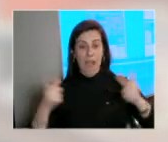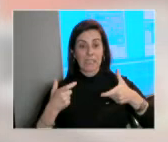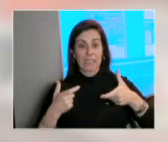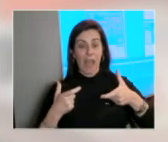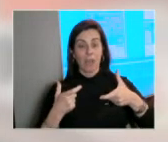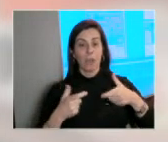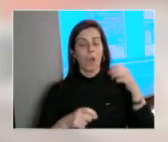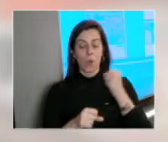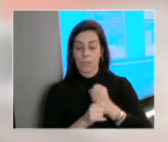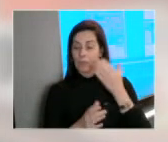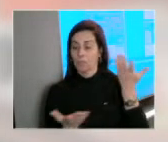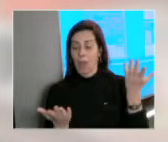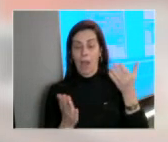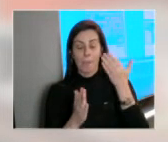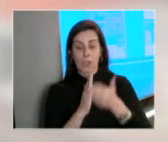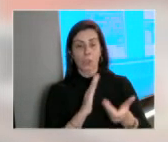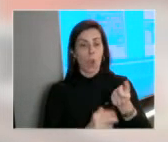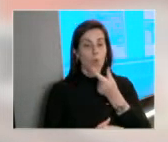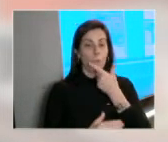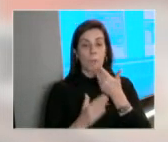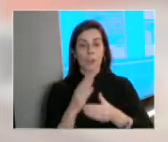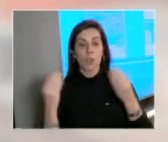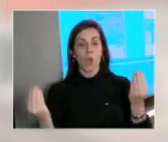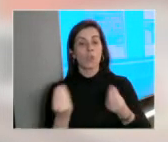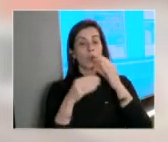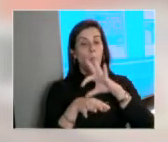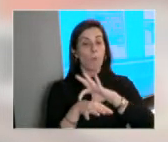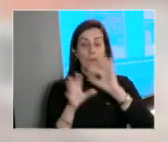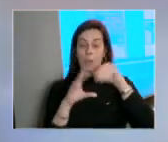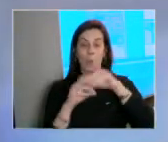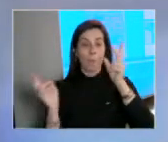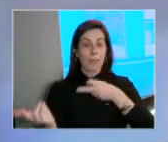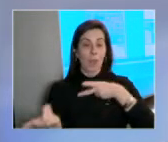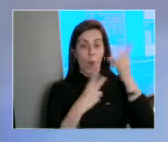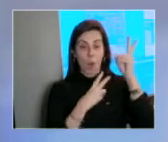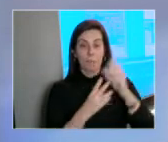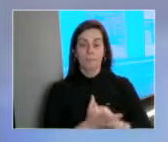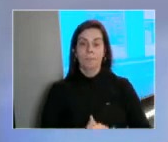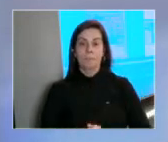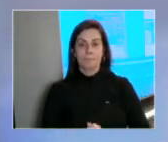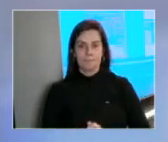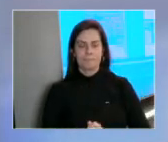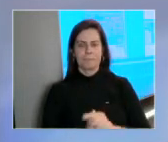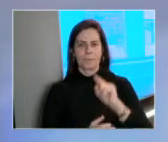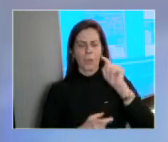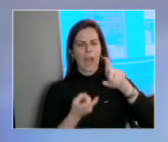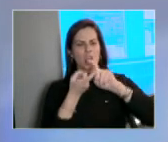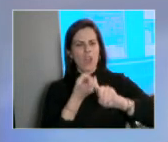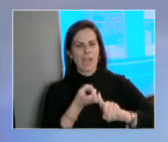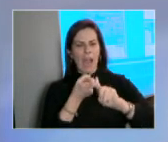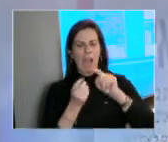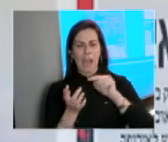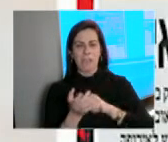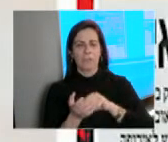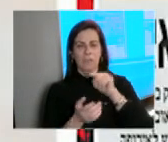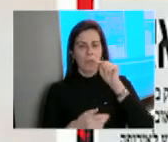האזור גורם למחסור בתרופות ובציוד רפואי במרפאות ובבתי החולים. כתבנו הגיע לשנחאי, כמה שעות נסיעה